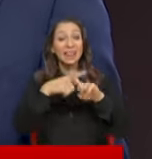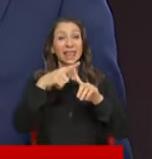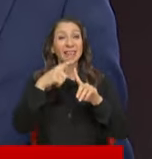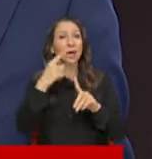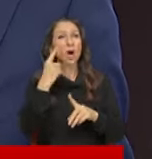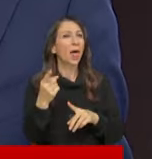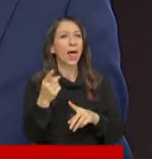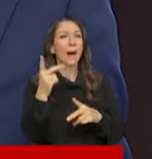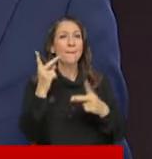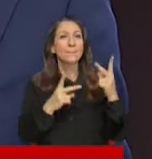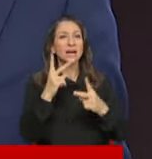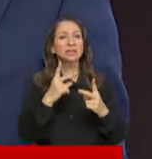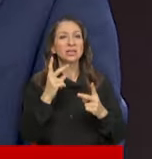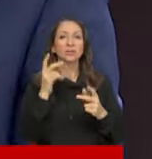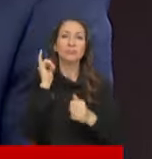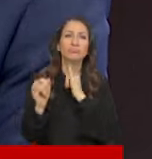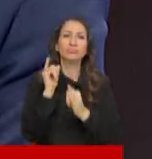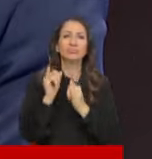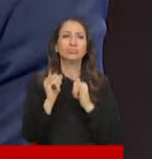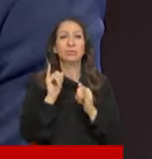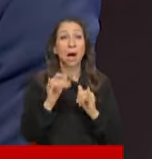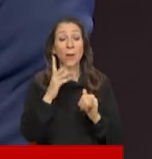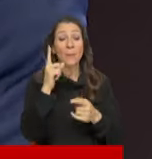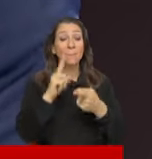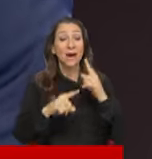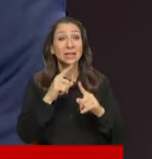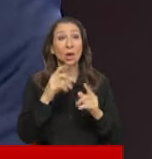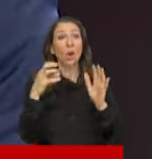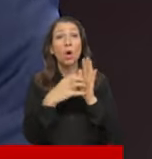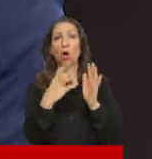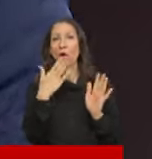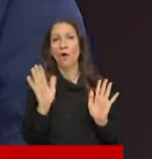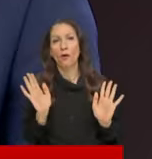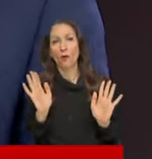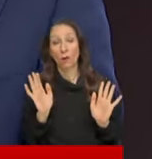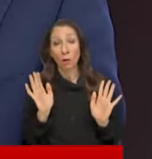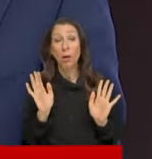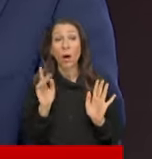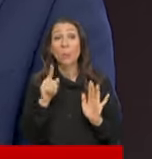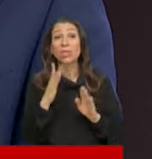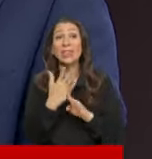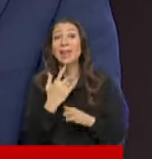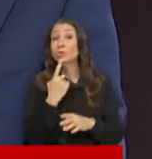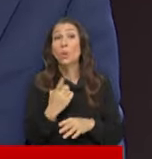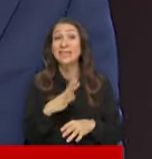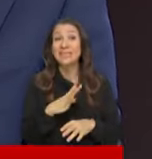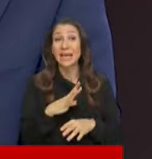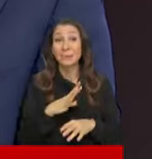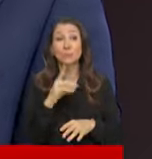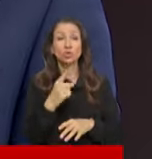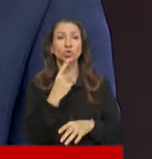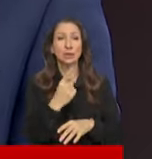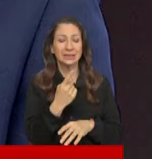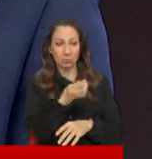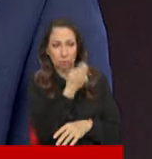birtakım Eee karalama broşürleri Ama herhangi bir siyasi parti logosu içermeyen yani bunları niye ifade ettim hani şunu